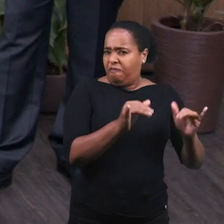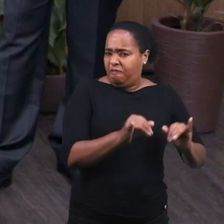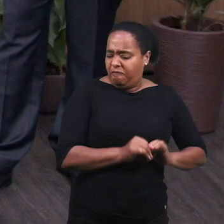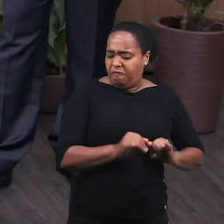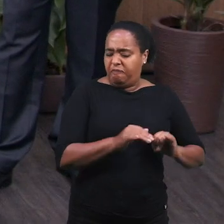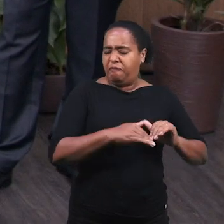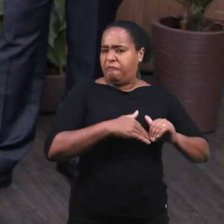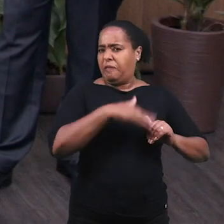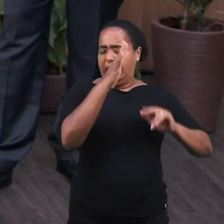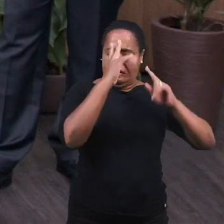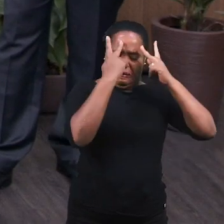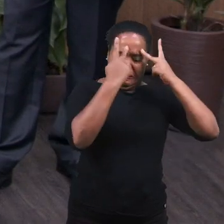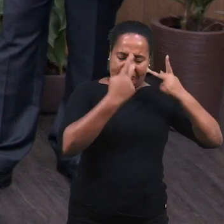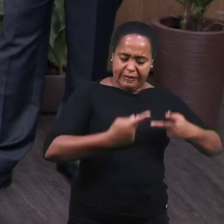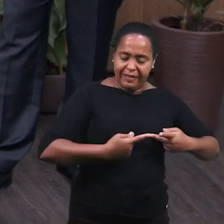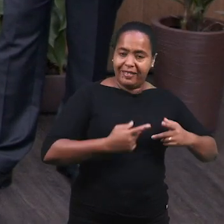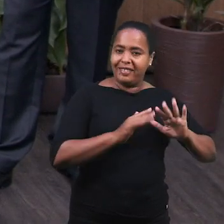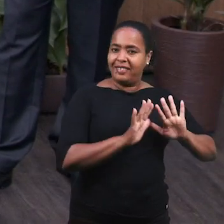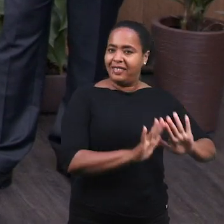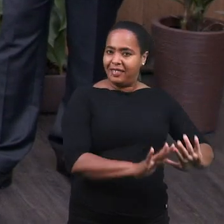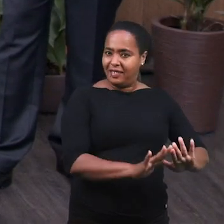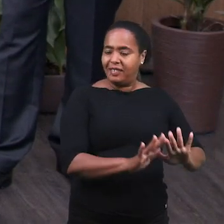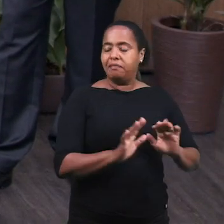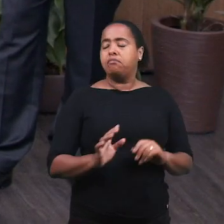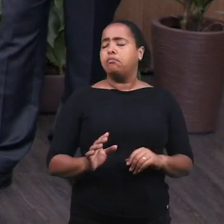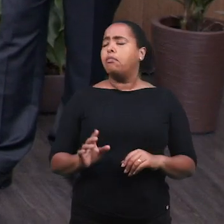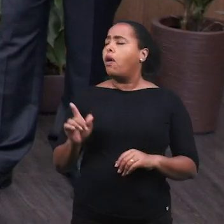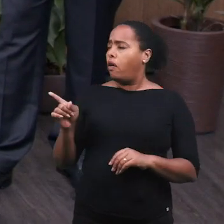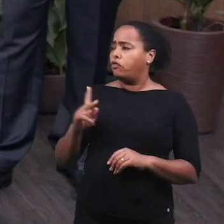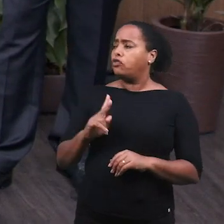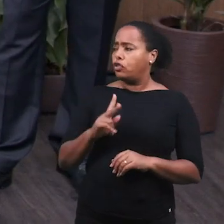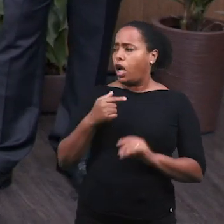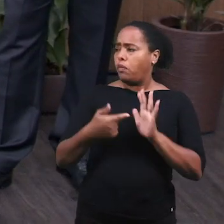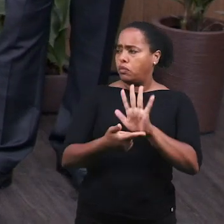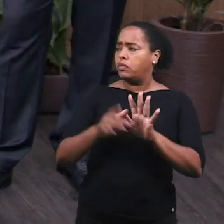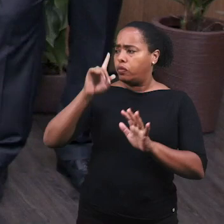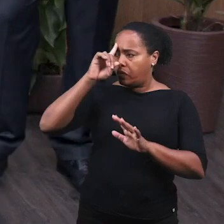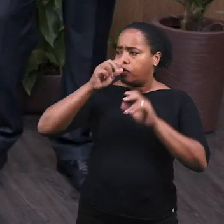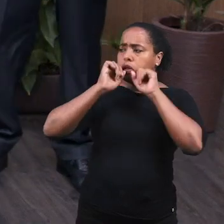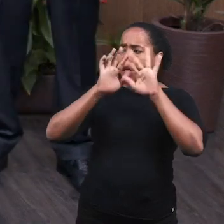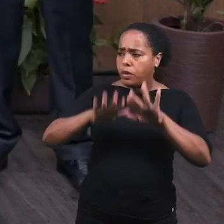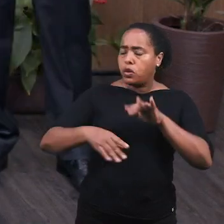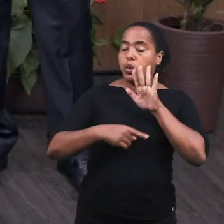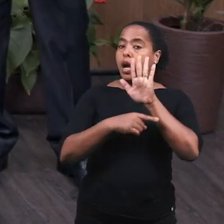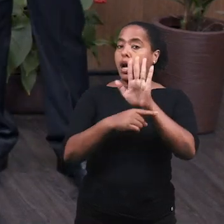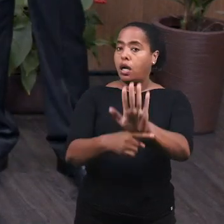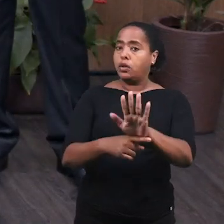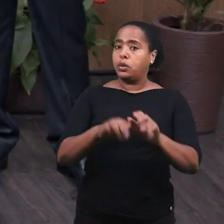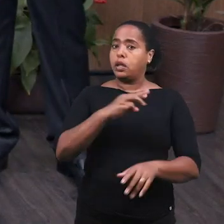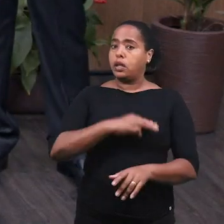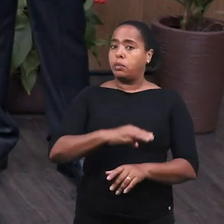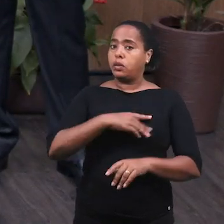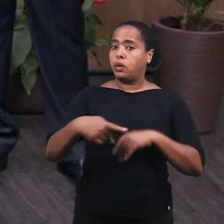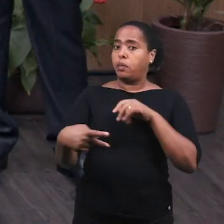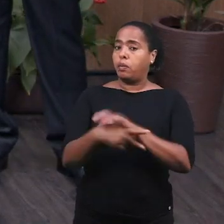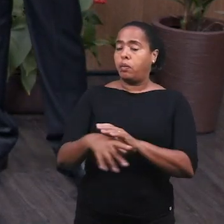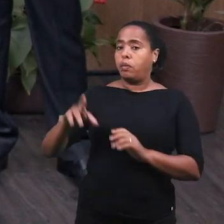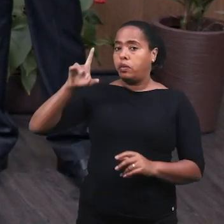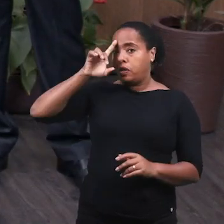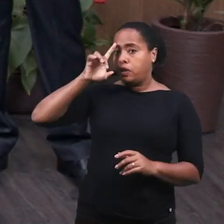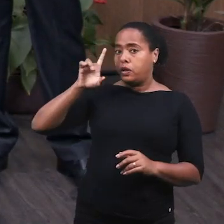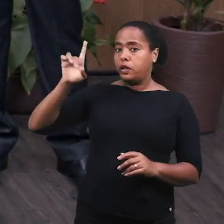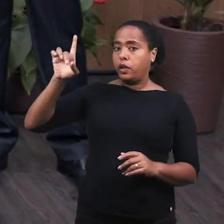на Христа, то мы несчастнее всех человеков. И Бог, Он помогает, да, в своей